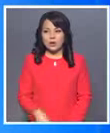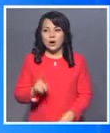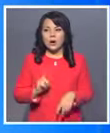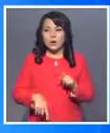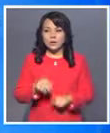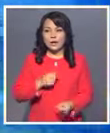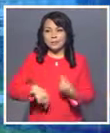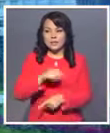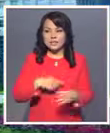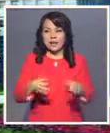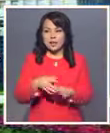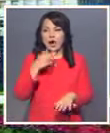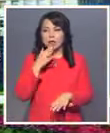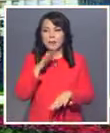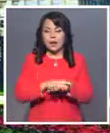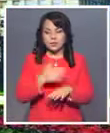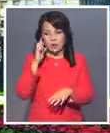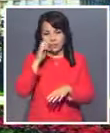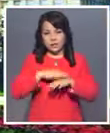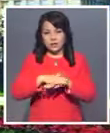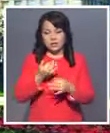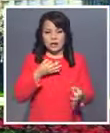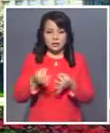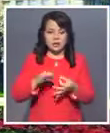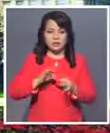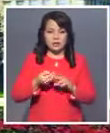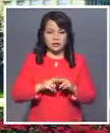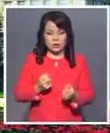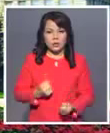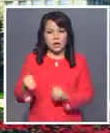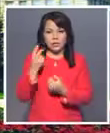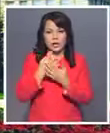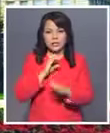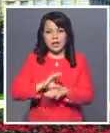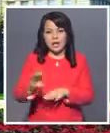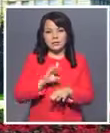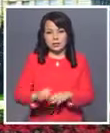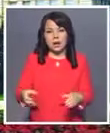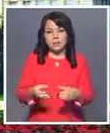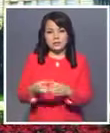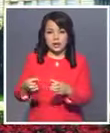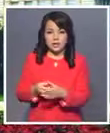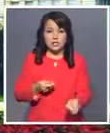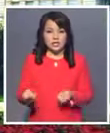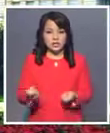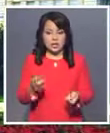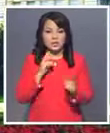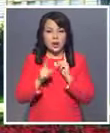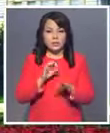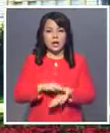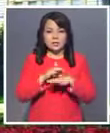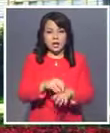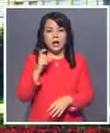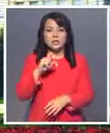Отандық бизнес өкілдері ұлттық банк пен үкіметтің мәлімдемесін бірауыздан қолдайды. Негізгі экспорттаушы компаниялар жетекшілерімен өткен кеңесте